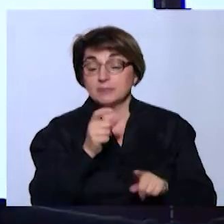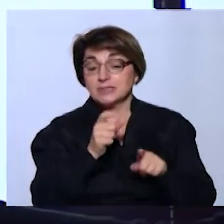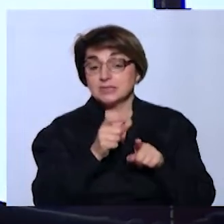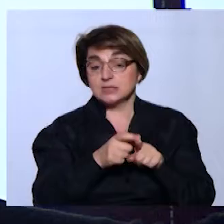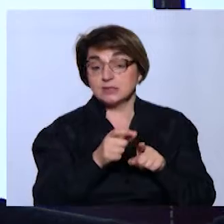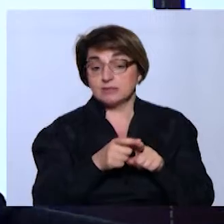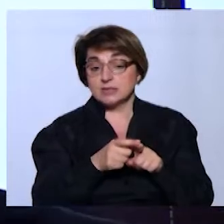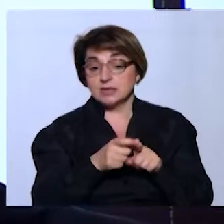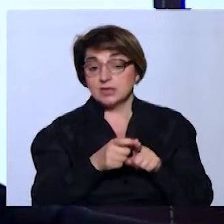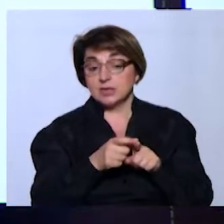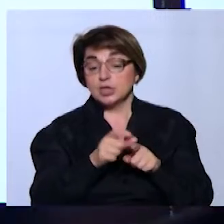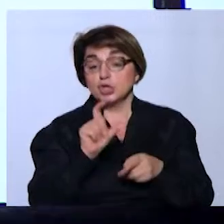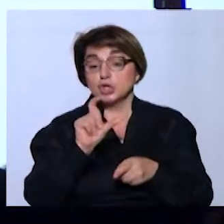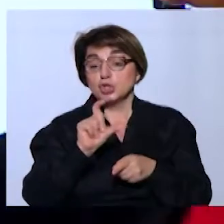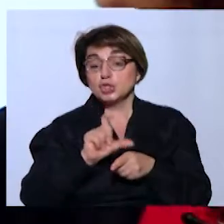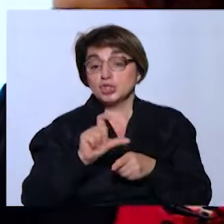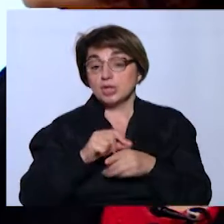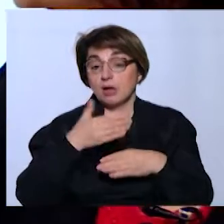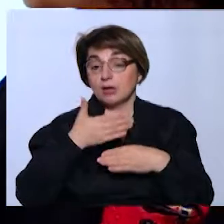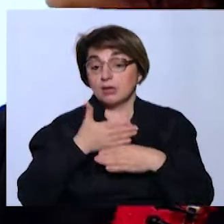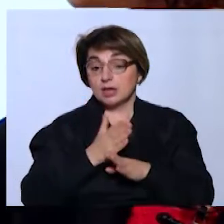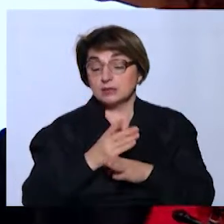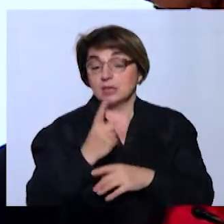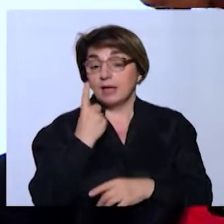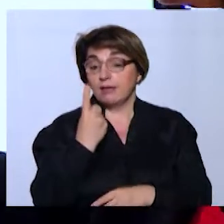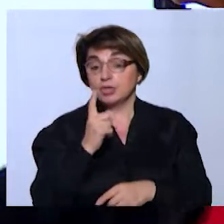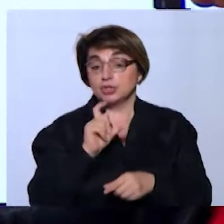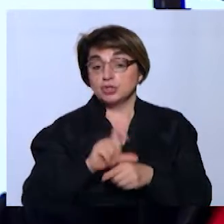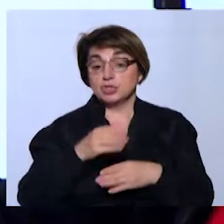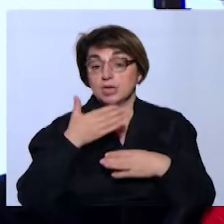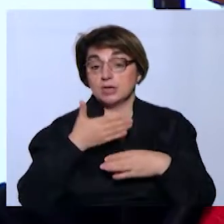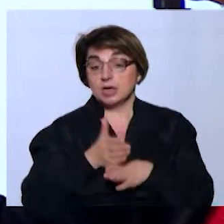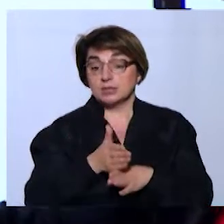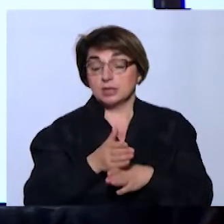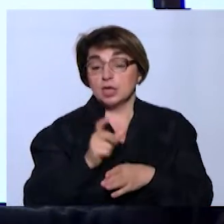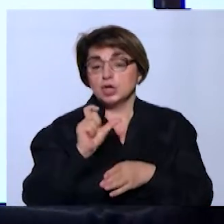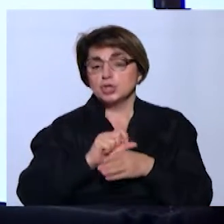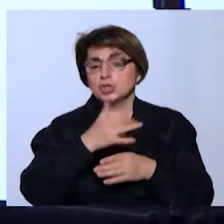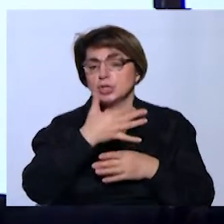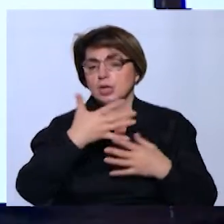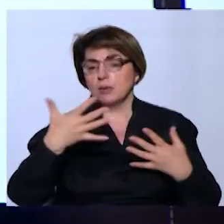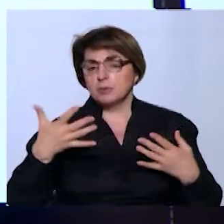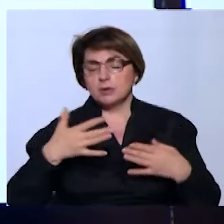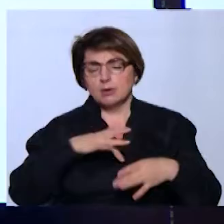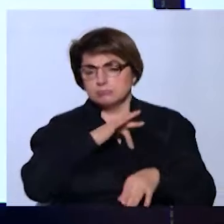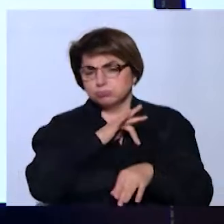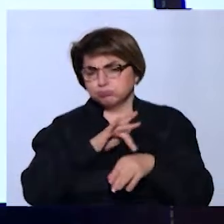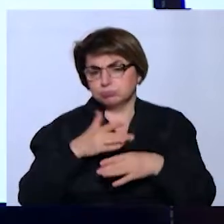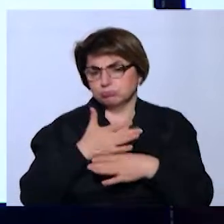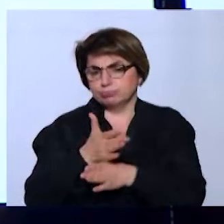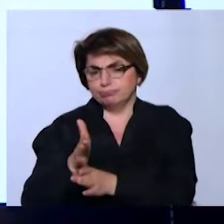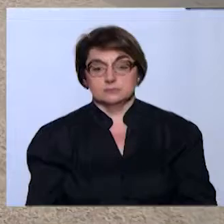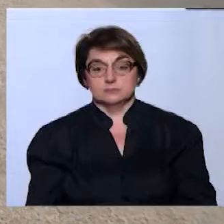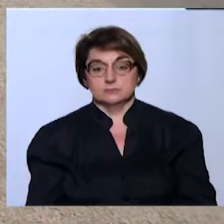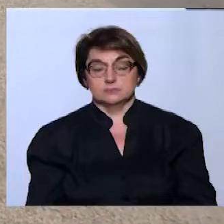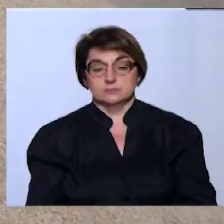სიტყვას. Ჭიქა გატყდა. Ერთი ჭიქა გატყდა. Ჭიქები სულ არ დაიმტვრა. Ხედავთ